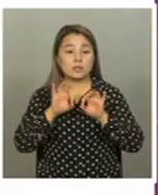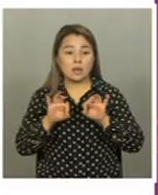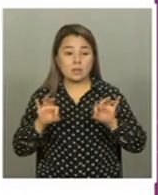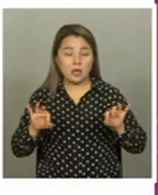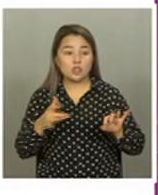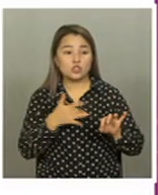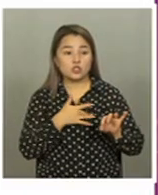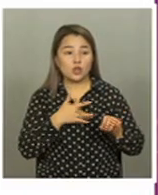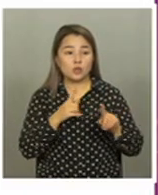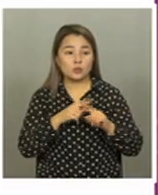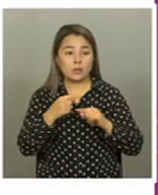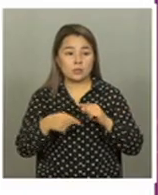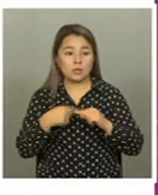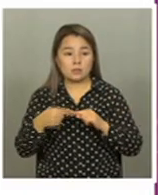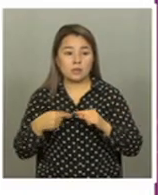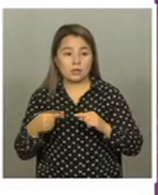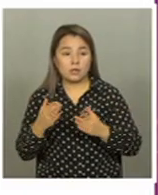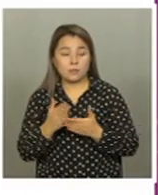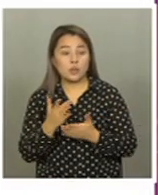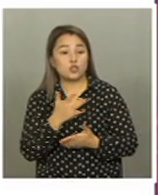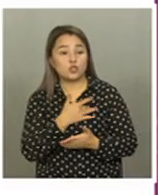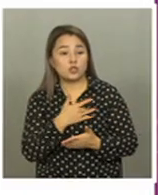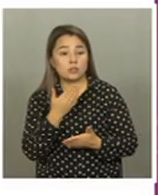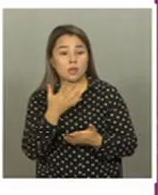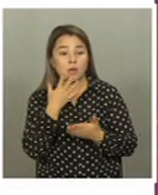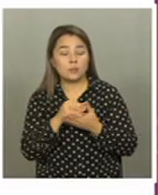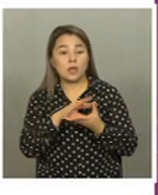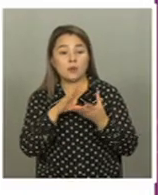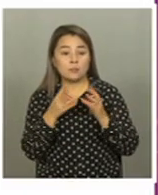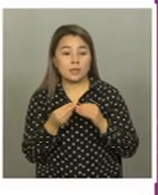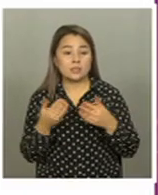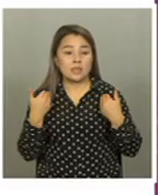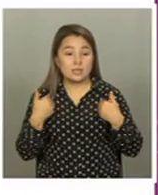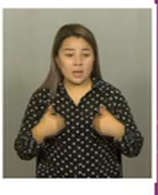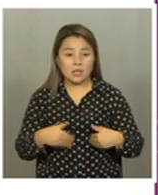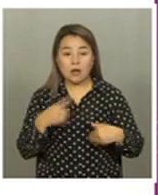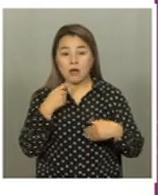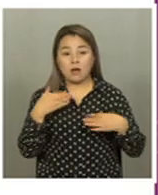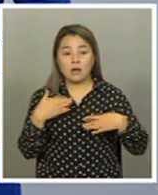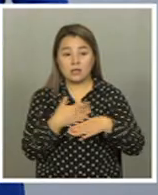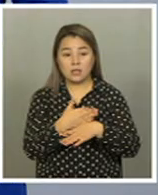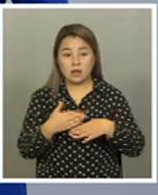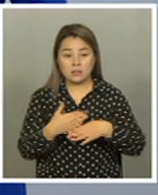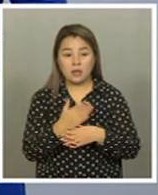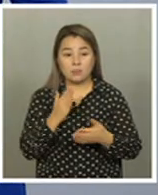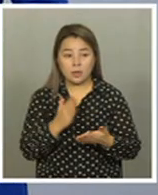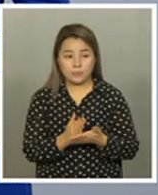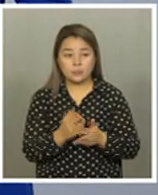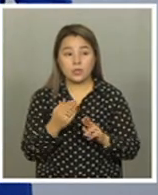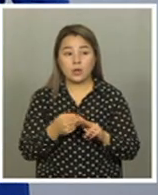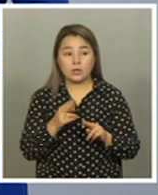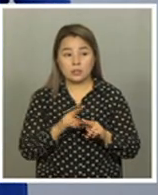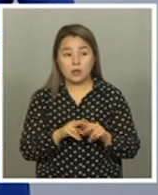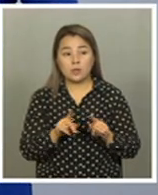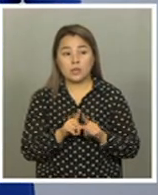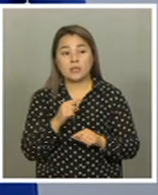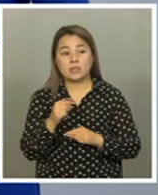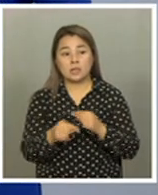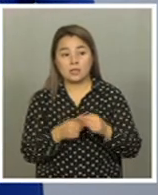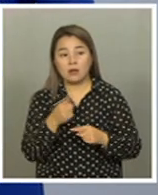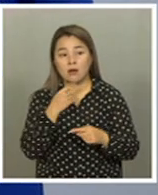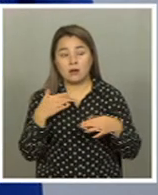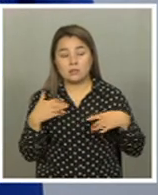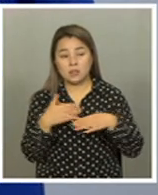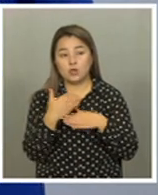жүрекшелер. Осы жүрекше арқылы бүкіл денеге қан тасымалданады. Балалар, келесі қан айналым